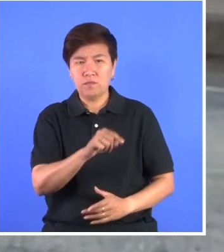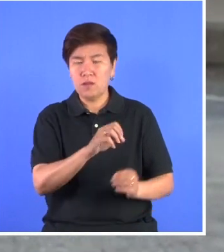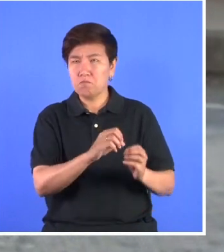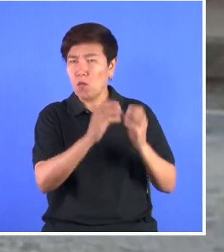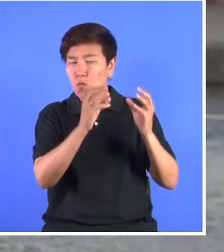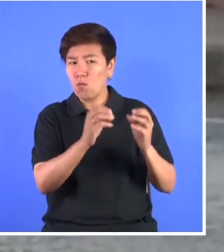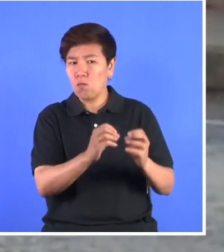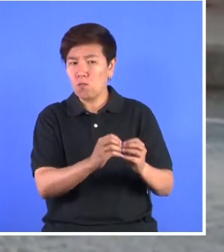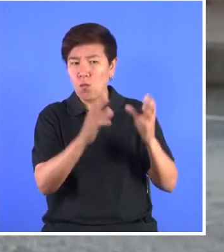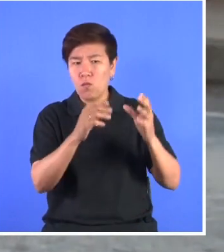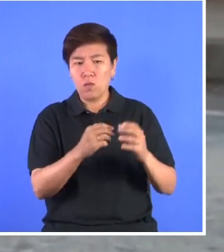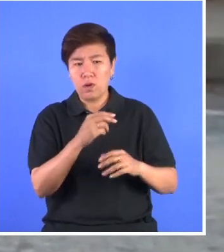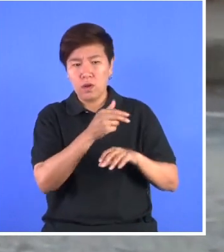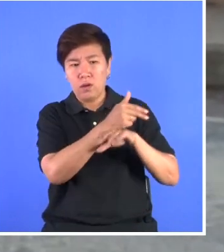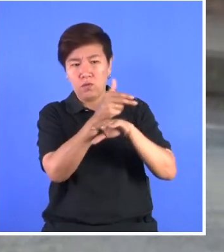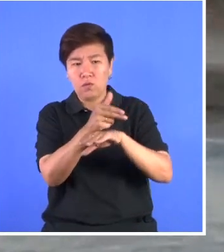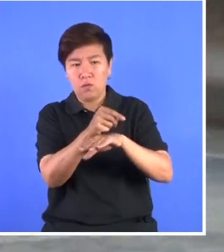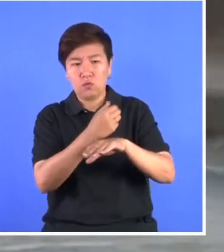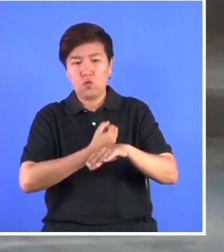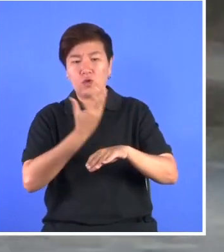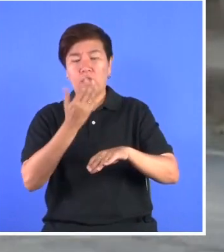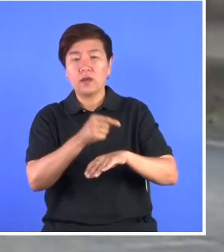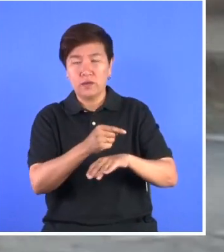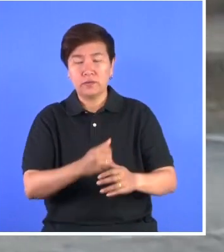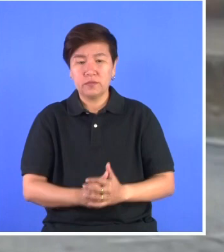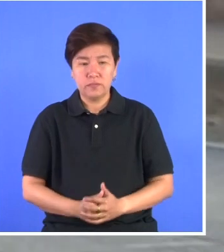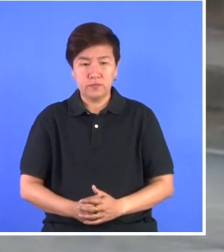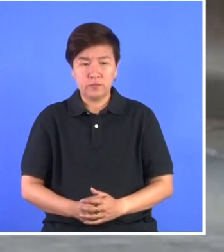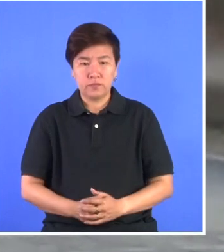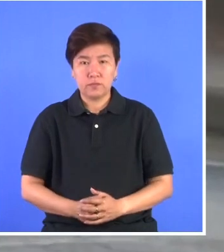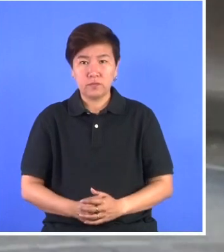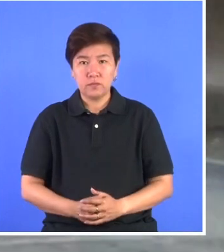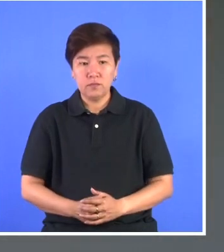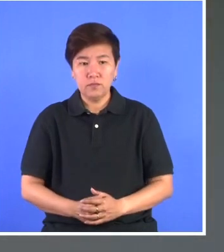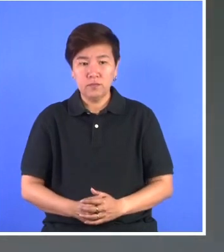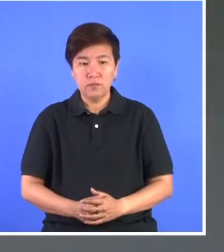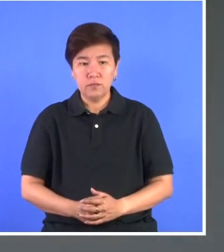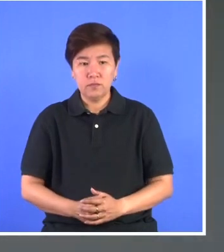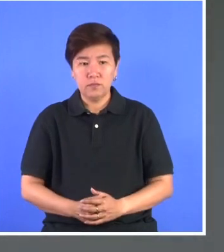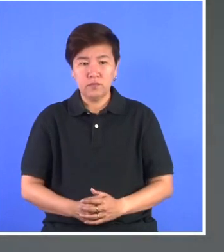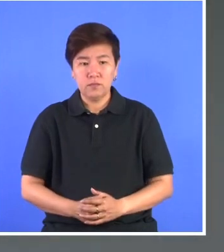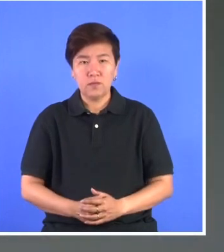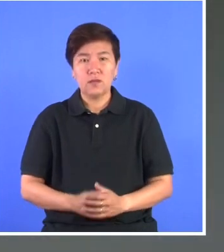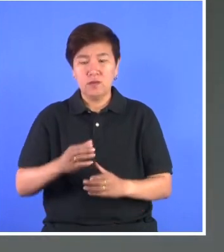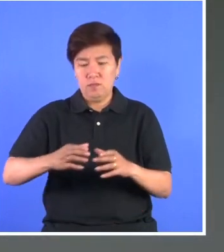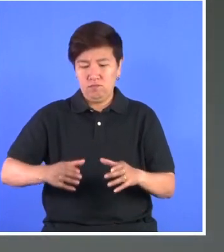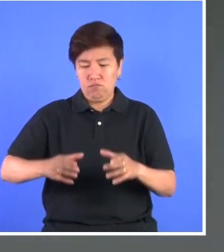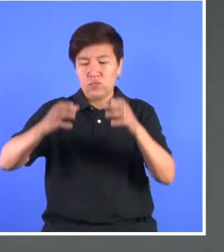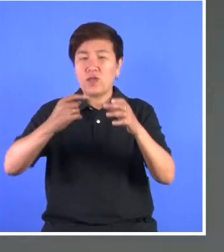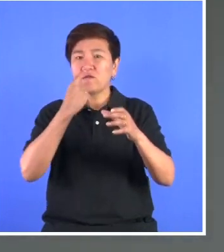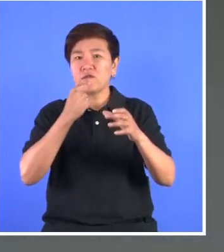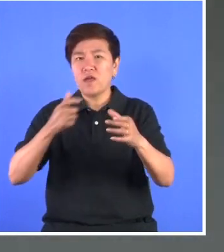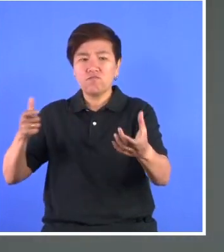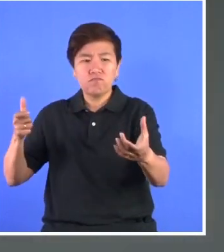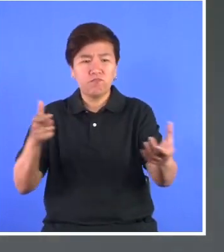ที่คนถ่ายคลิปก็ตกใจกล้องสะบัดไปทีหนึ่งแล้วเดี๋ยวเจ้าหน้าที่จากหน่วยงานที่เกี่ยวข้องเนี่ยเขาก็เอาถังดับเพลิงเข้ามาในเวลาไม่นานนะคะมาควบคุมส